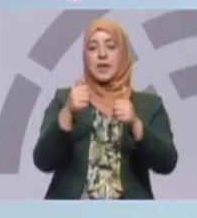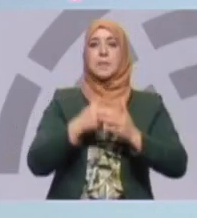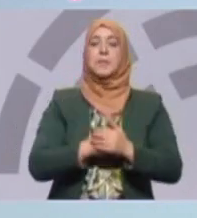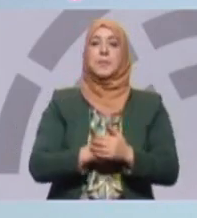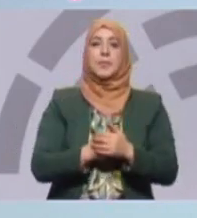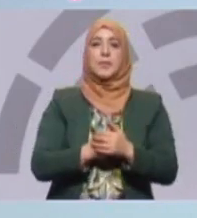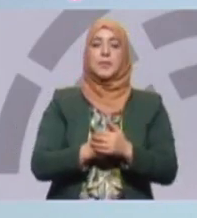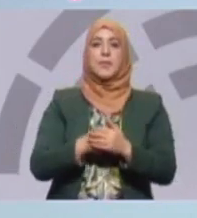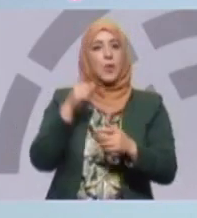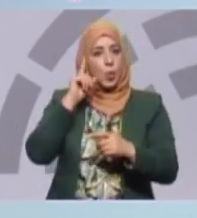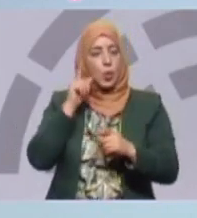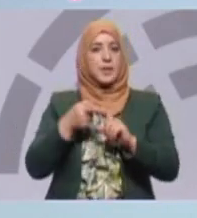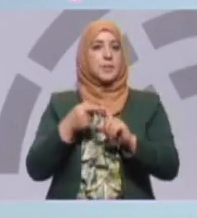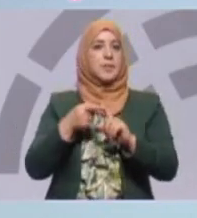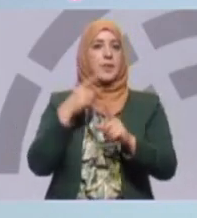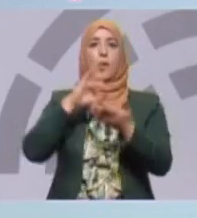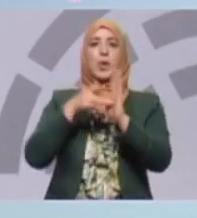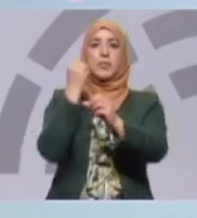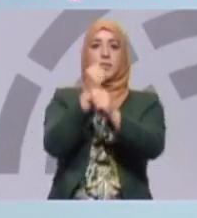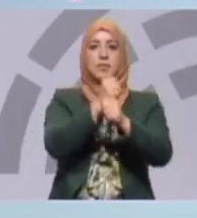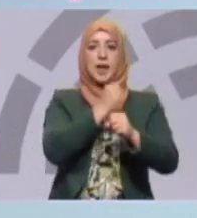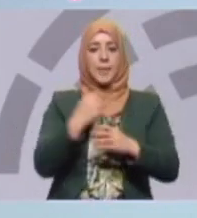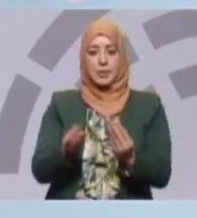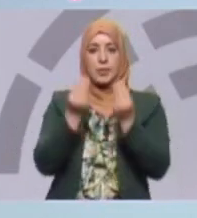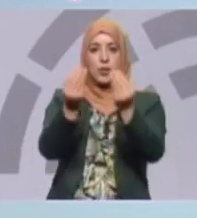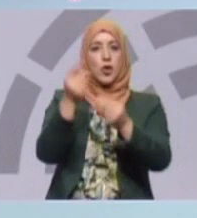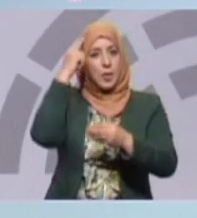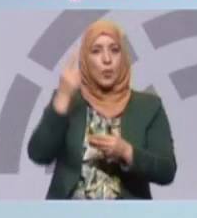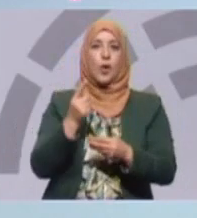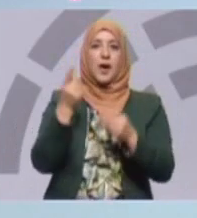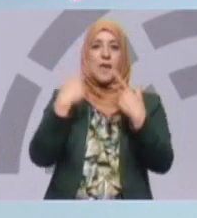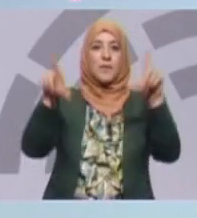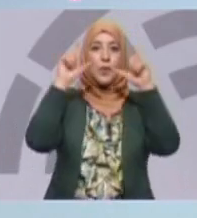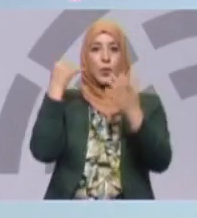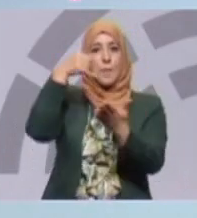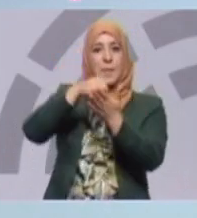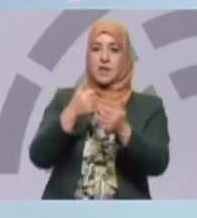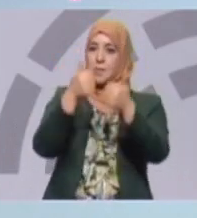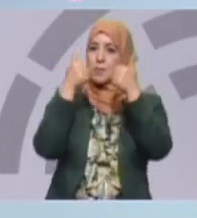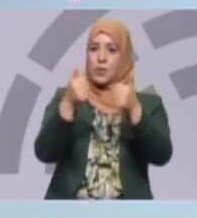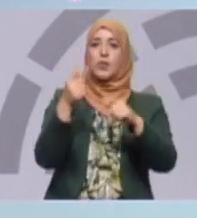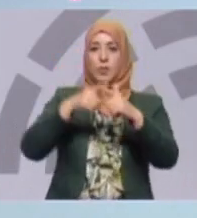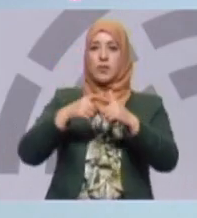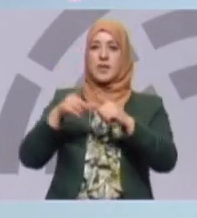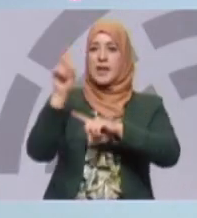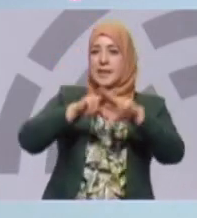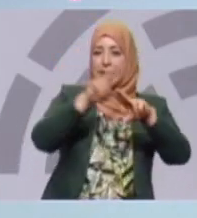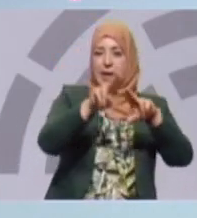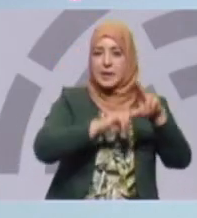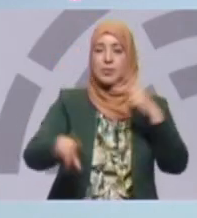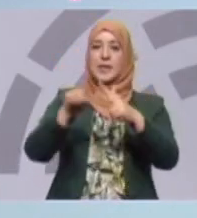والقيام بجميع الاعمال اعطاء المدينه القيمه العنايه بهار وبالصناعات التقليديه بها